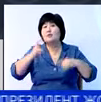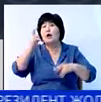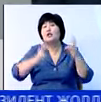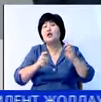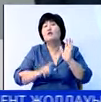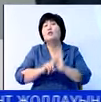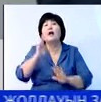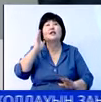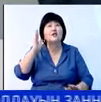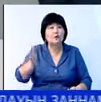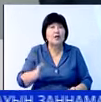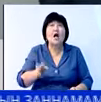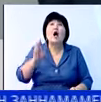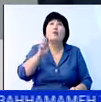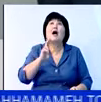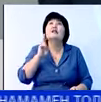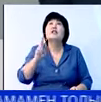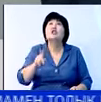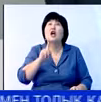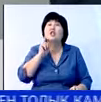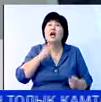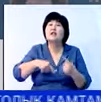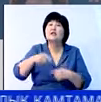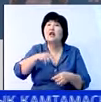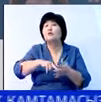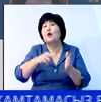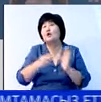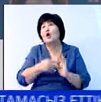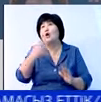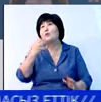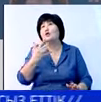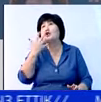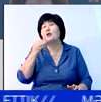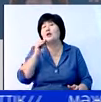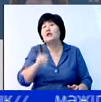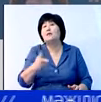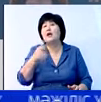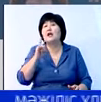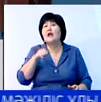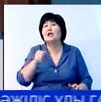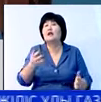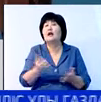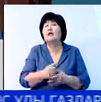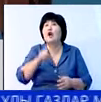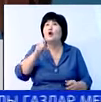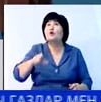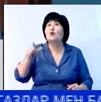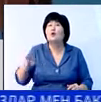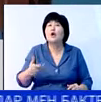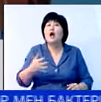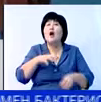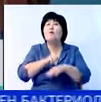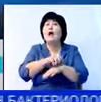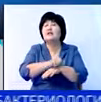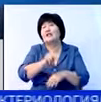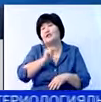деп отырмыз. Ал Бақытбек Кенжебек жас кәсіпкер жобасы аясында 505 мың теңге грант иегері атанып, тұрғындарға массаж